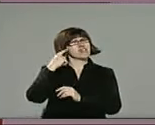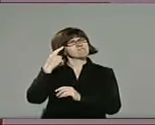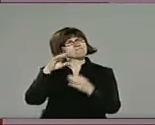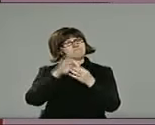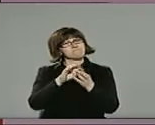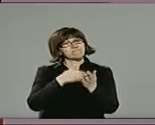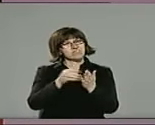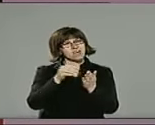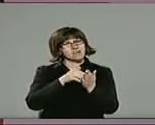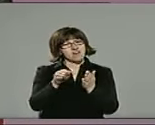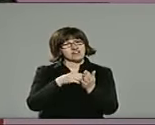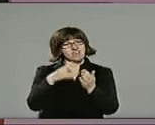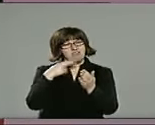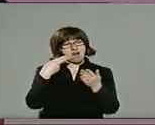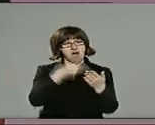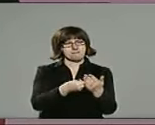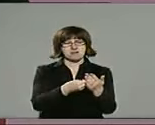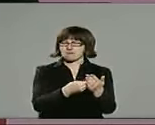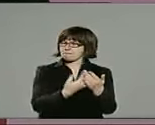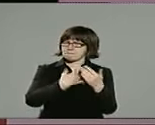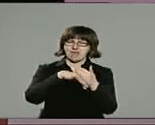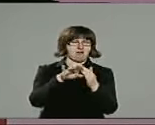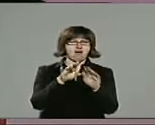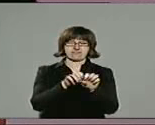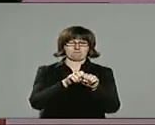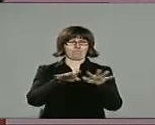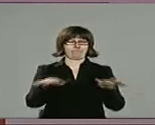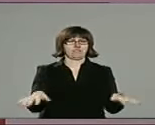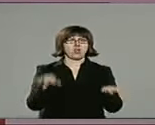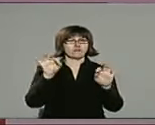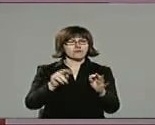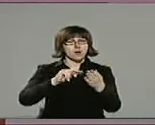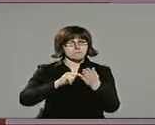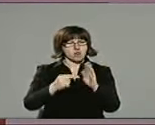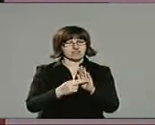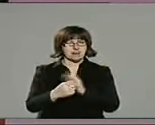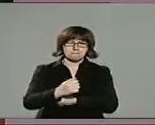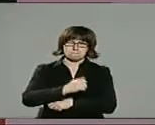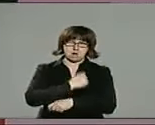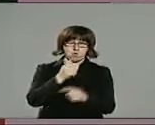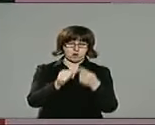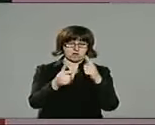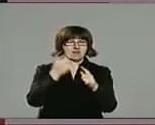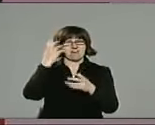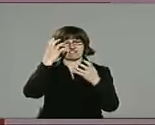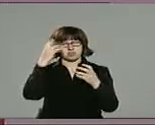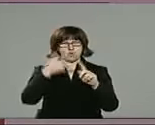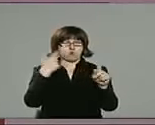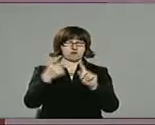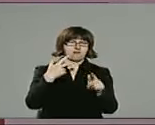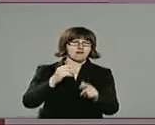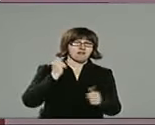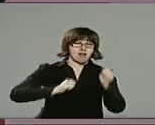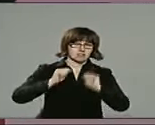festhielt, steht sein Name seitdem weit über die SPD hinaus für eine Politik mit Mut, mit Visionen und mit